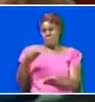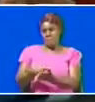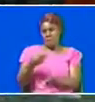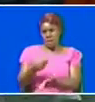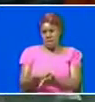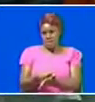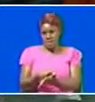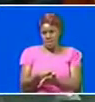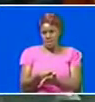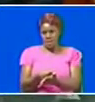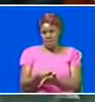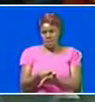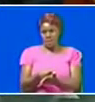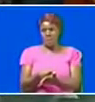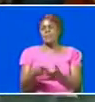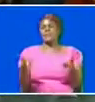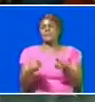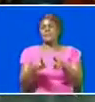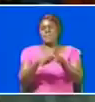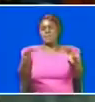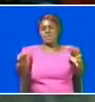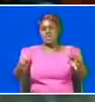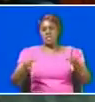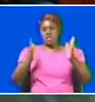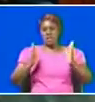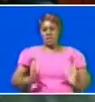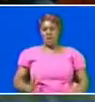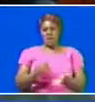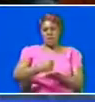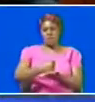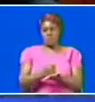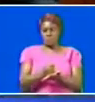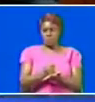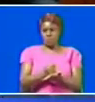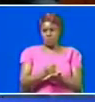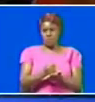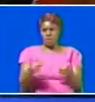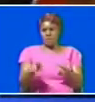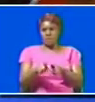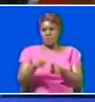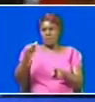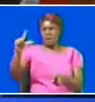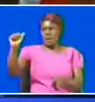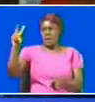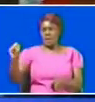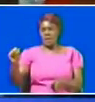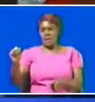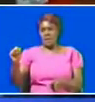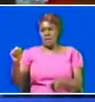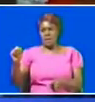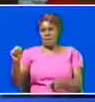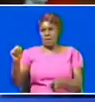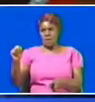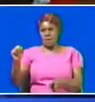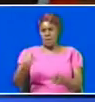Leonard Obimbira na mweka hazina na mhasibu Samuel Ombui pamoja na Alan Omachari na Edna